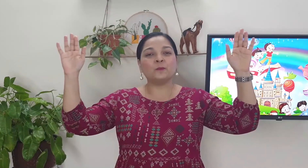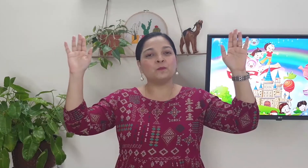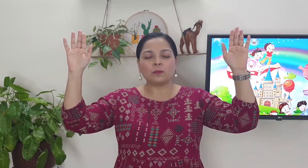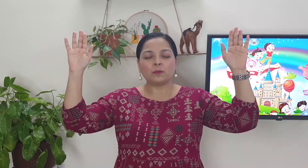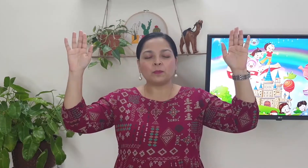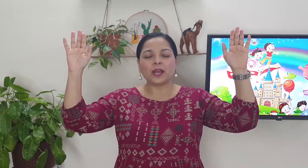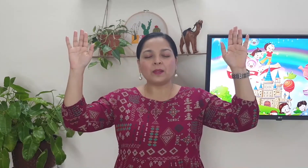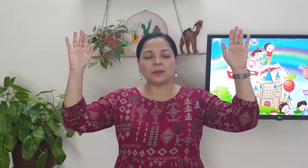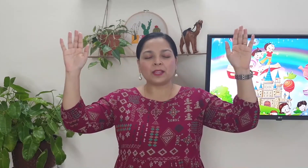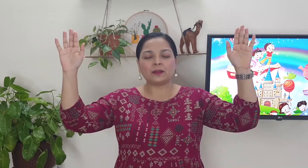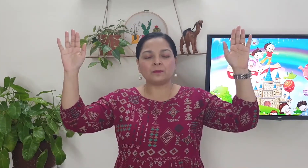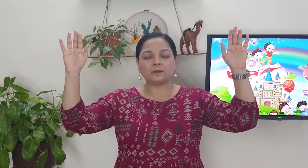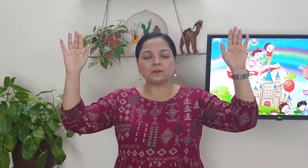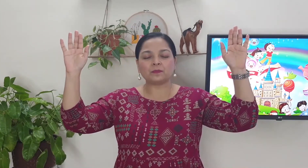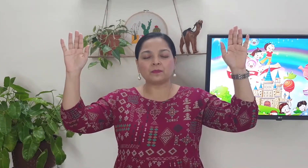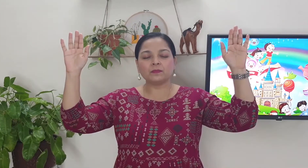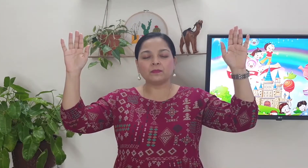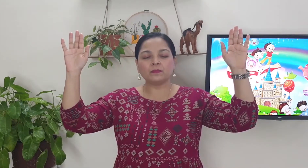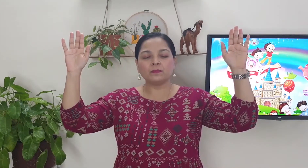आहे. परमेश्वरा,